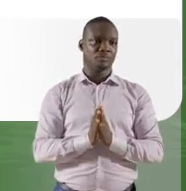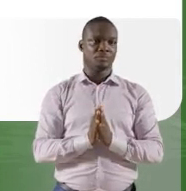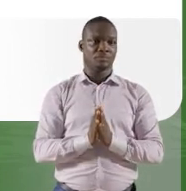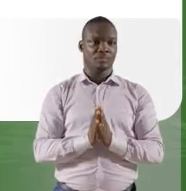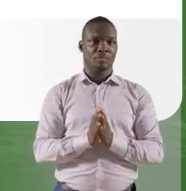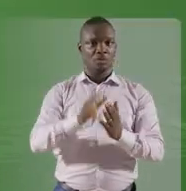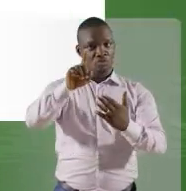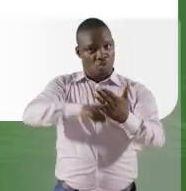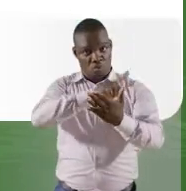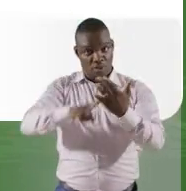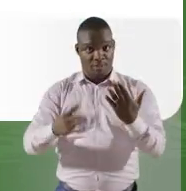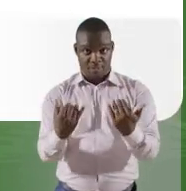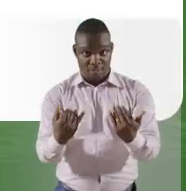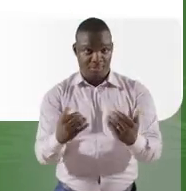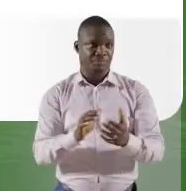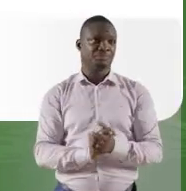Corriger.